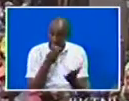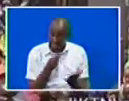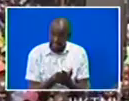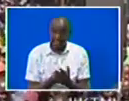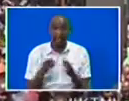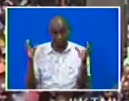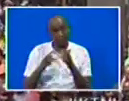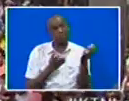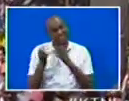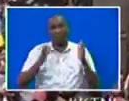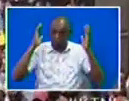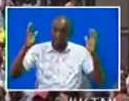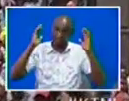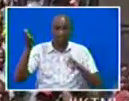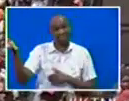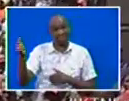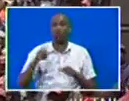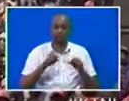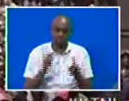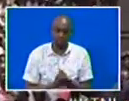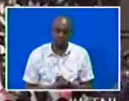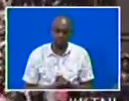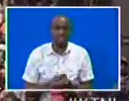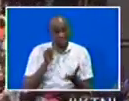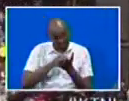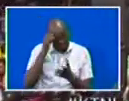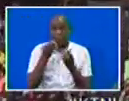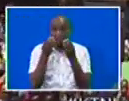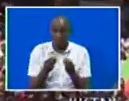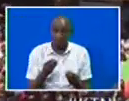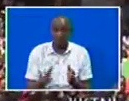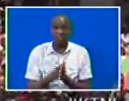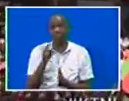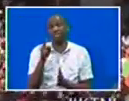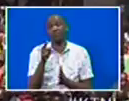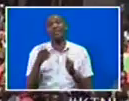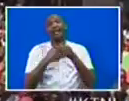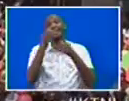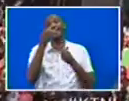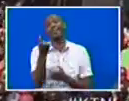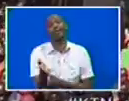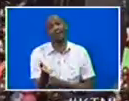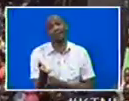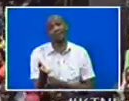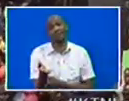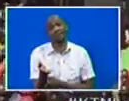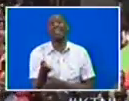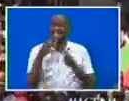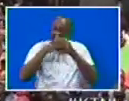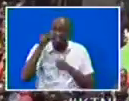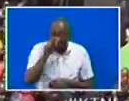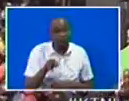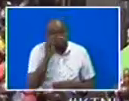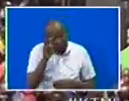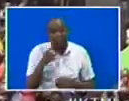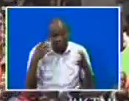wapofanye biashara kubwa na nyingi. Ndio sababu mnajanganywa ati kuna unga ya shilingi 90. Hiyo shilingi 90 mmeona